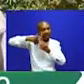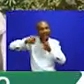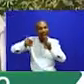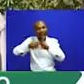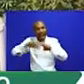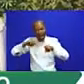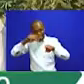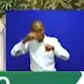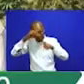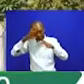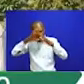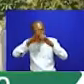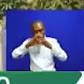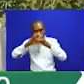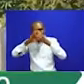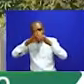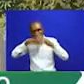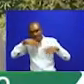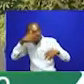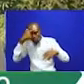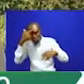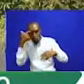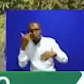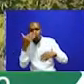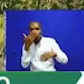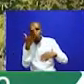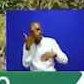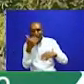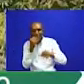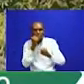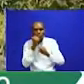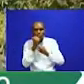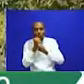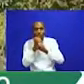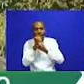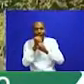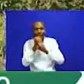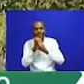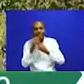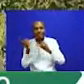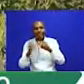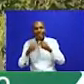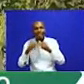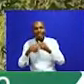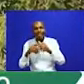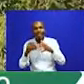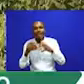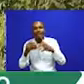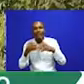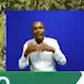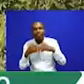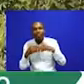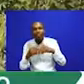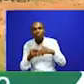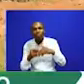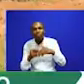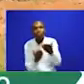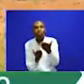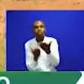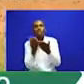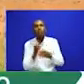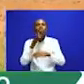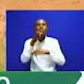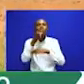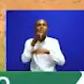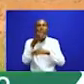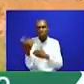tubu atirane asengencho yokuaga cha muneke yuri kiarioma tanyo araba gaba chikotura ma itkori chinga kichia mambi abana